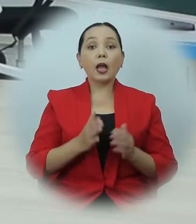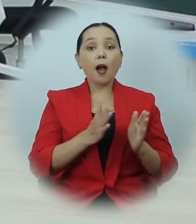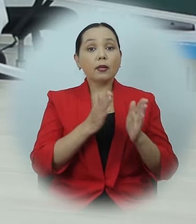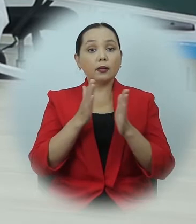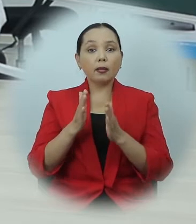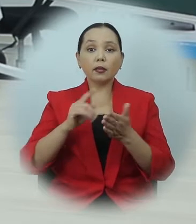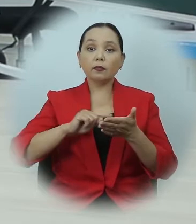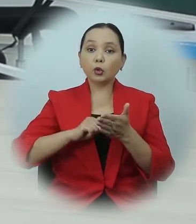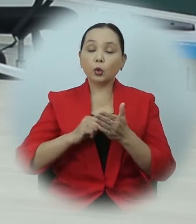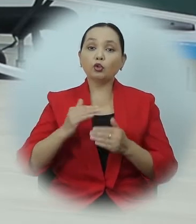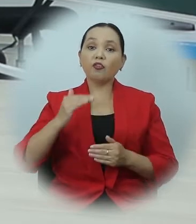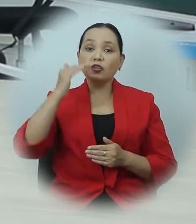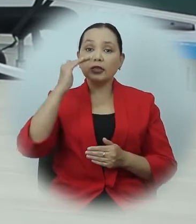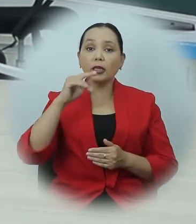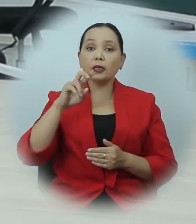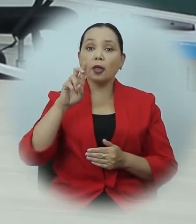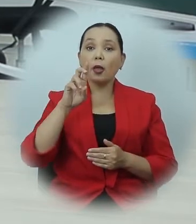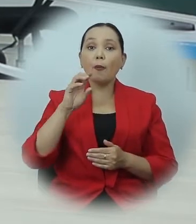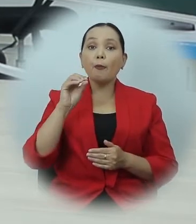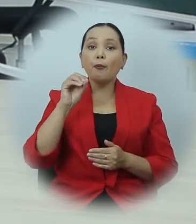Откладываем точку высоты бедер.